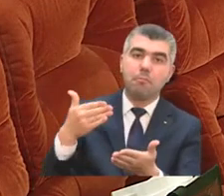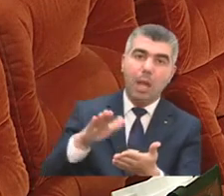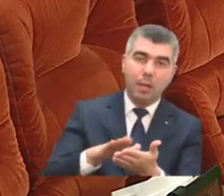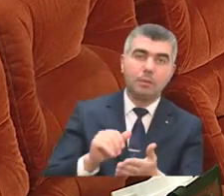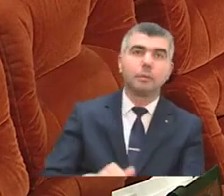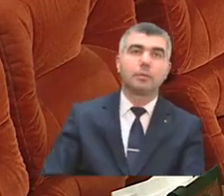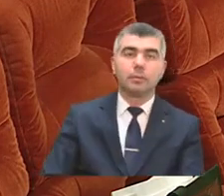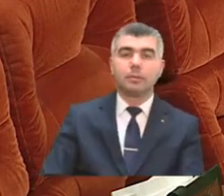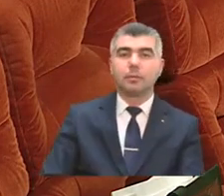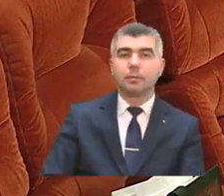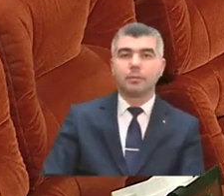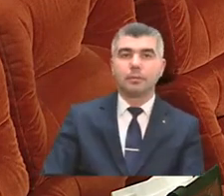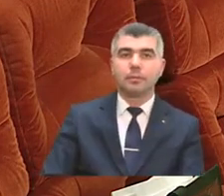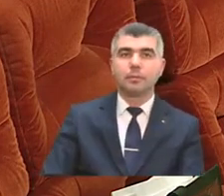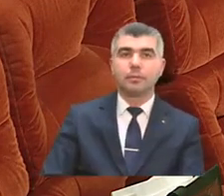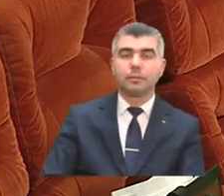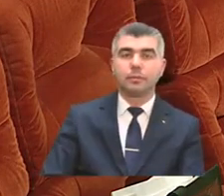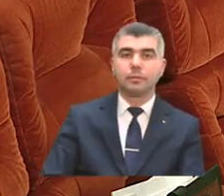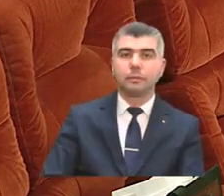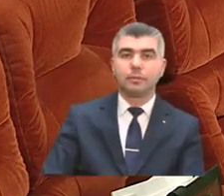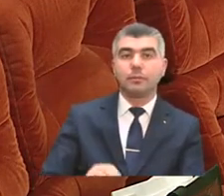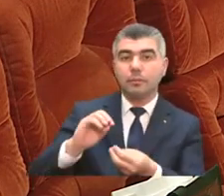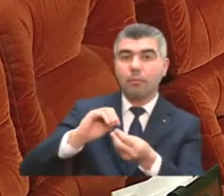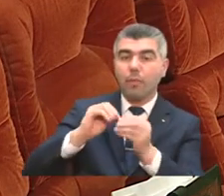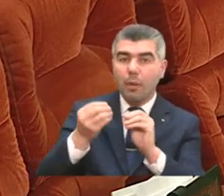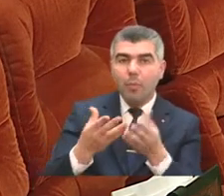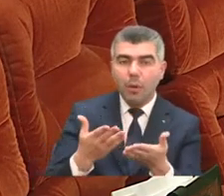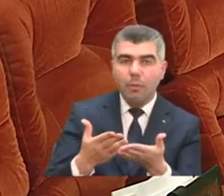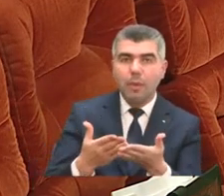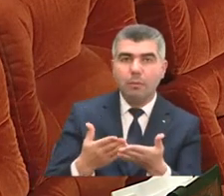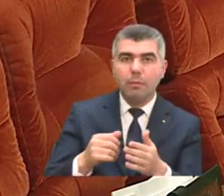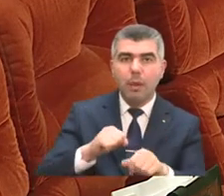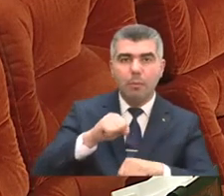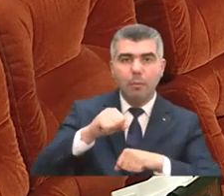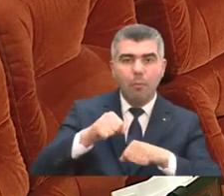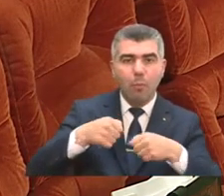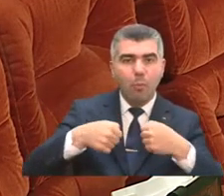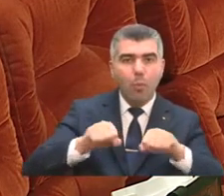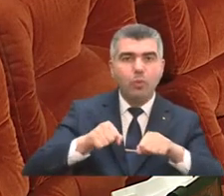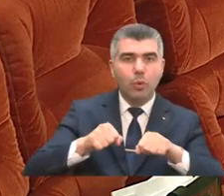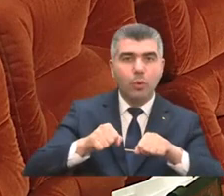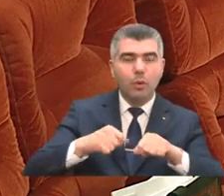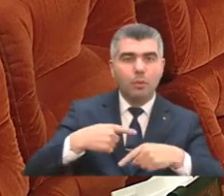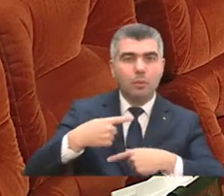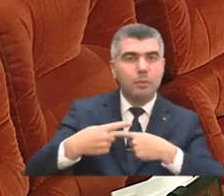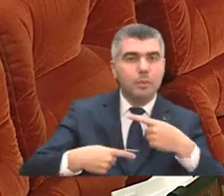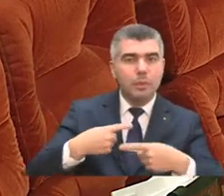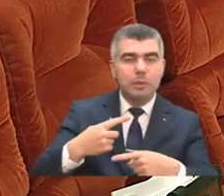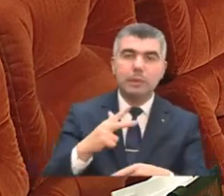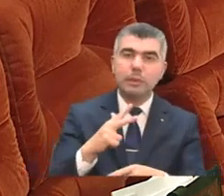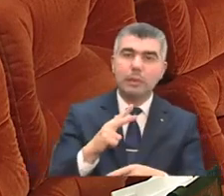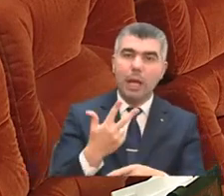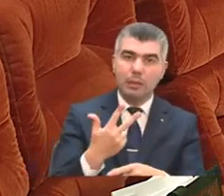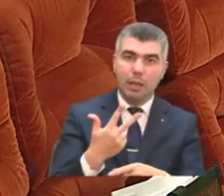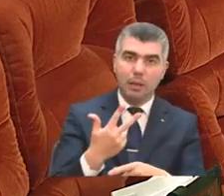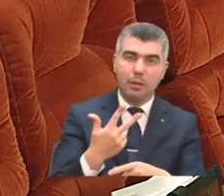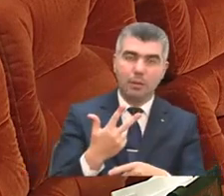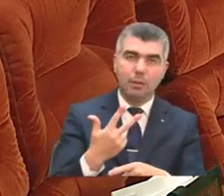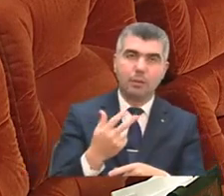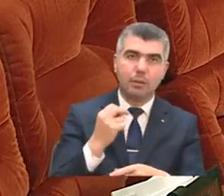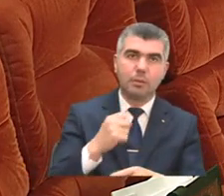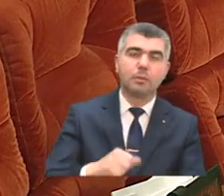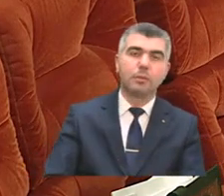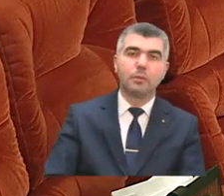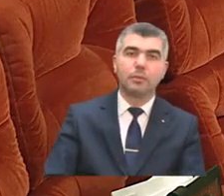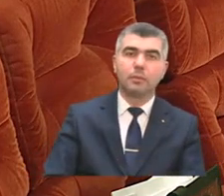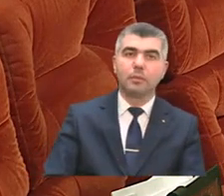فالحقيقة هو ما المشكل ديال هاد الدراجات ذات ثلاث عجلات هي بحال اللي